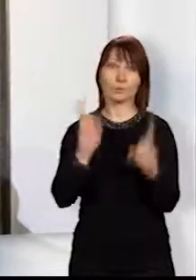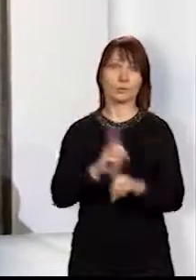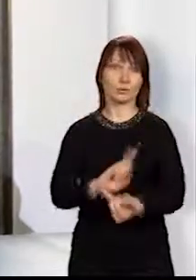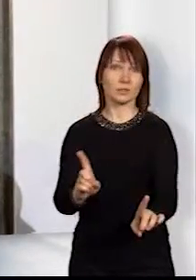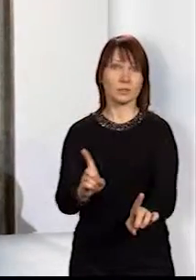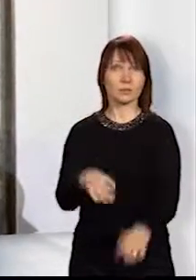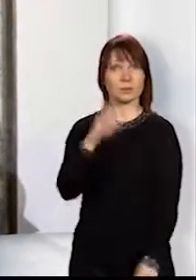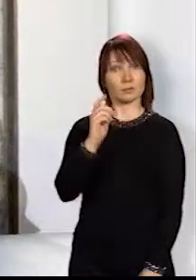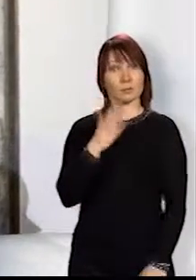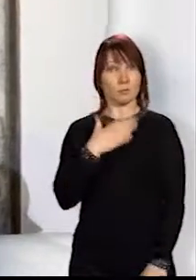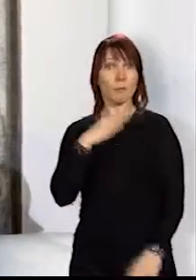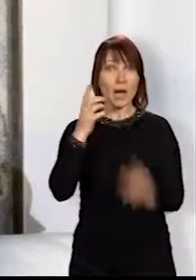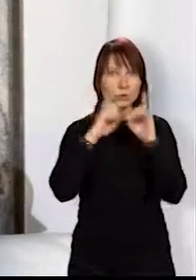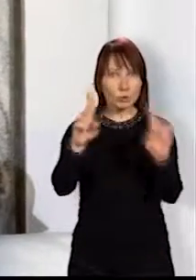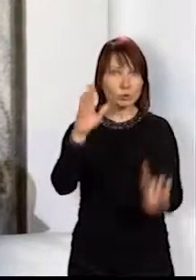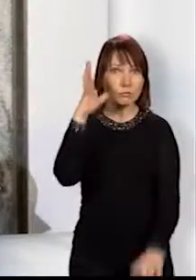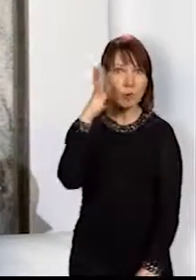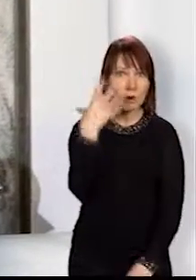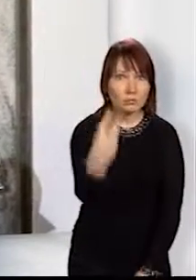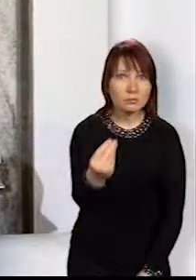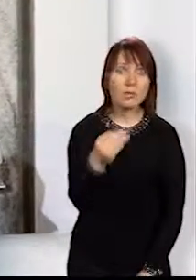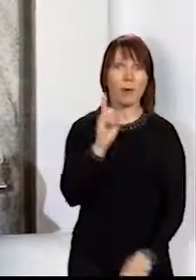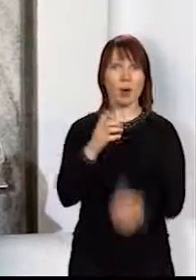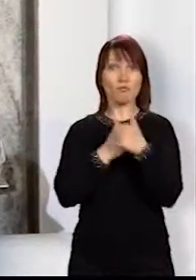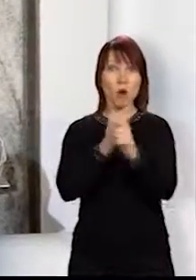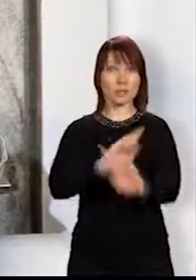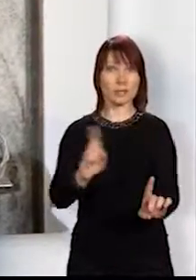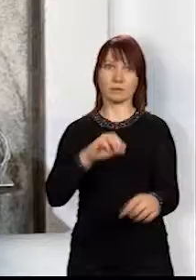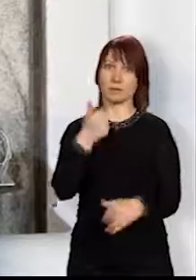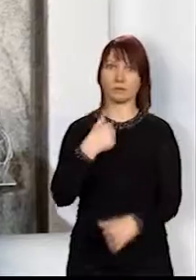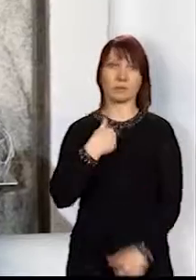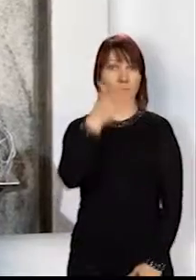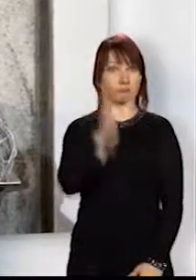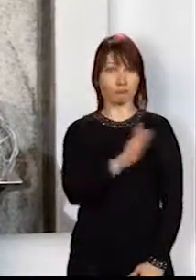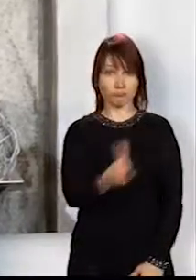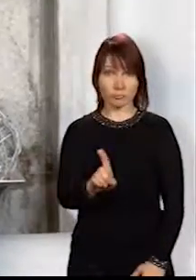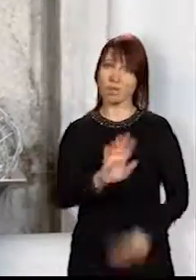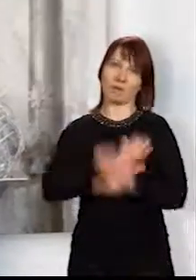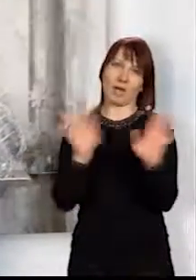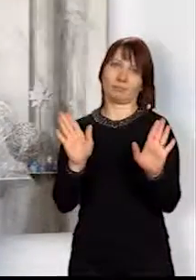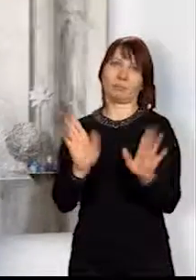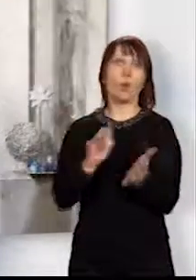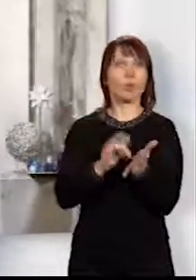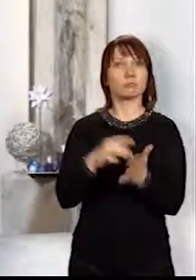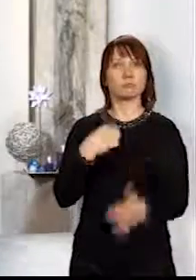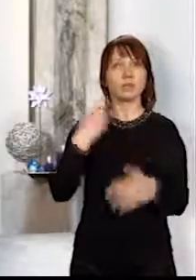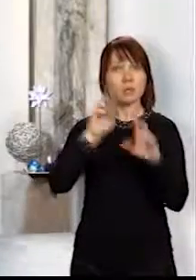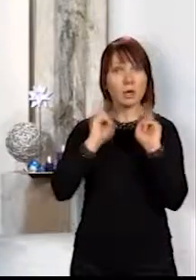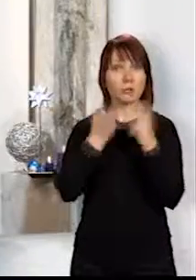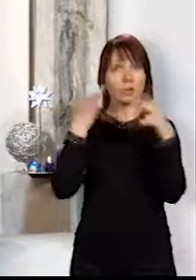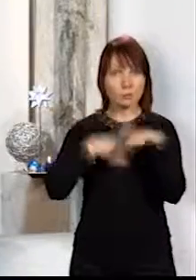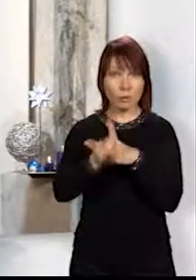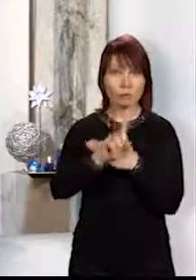Und wer meine Worte hört und bewahrt sie nicht, den werde ich nicht richten. Denn ich bin nicht gekommen, dass ich die Welt